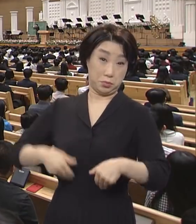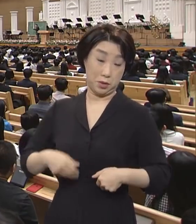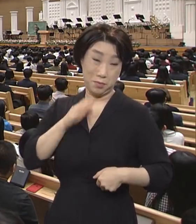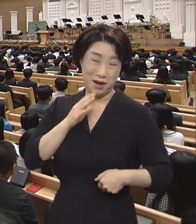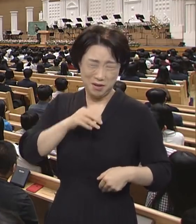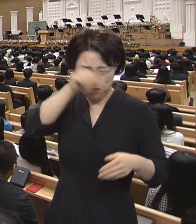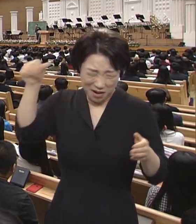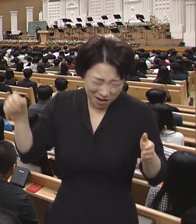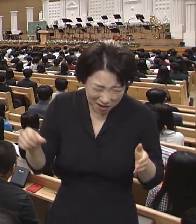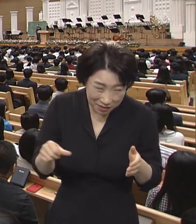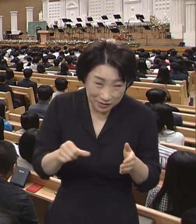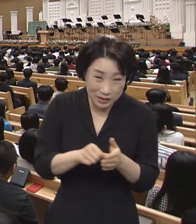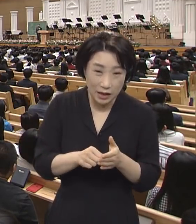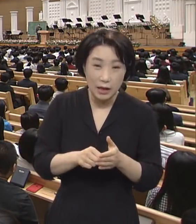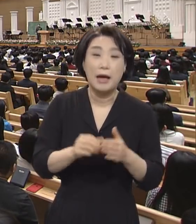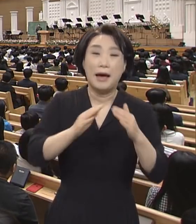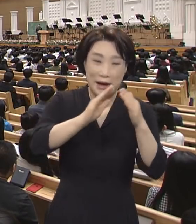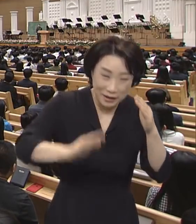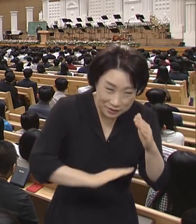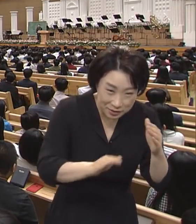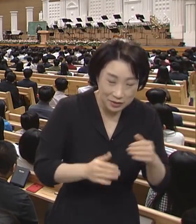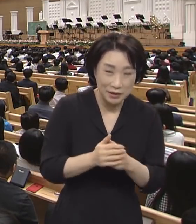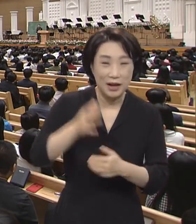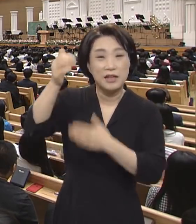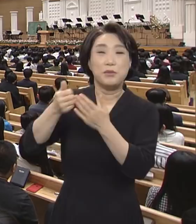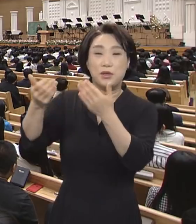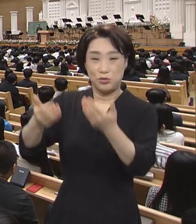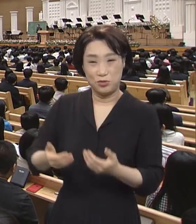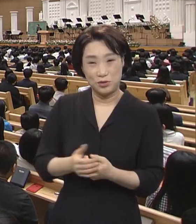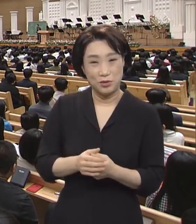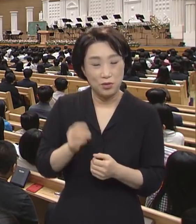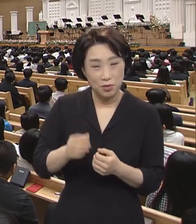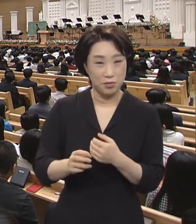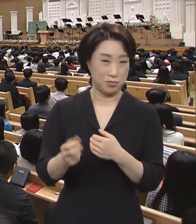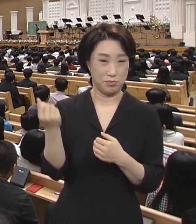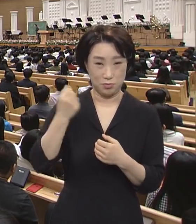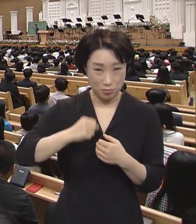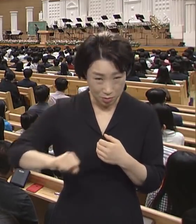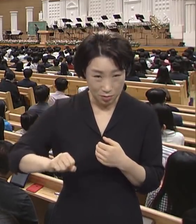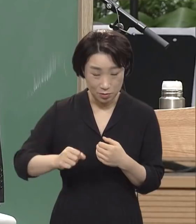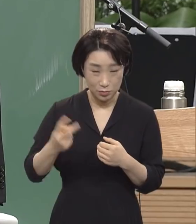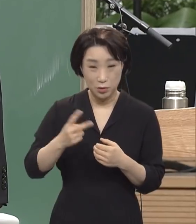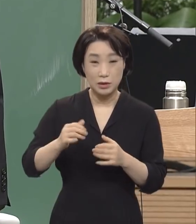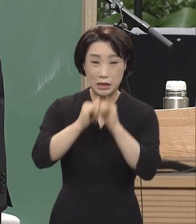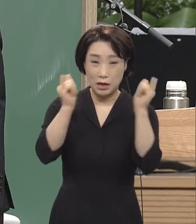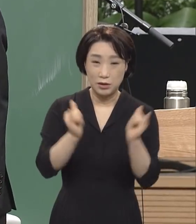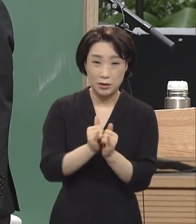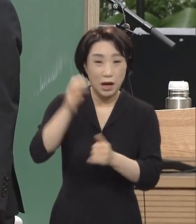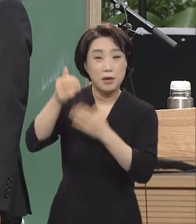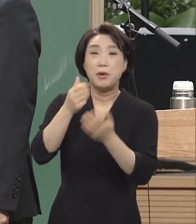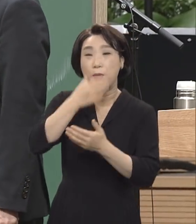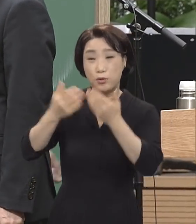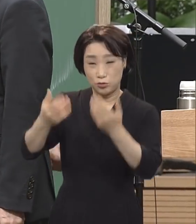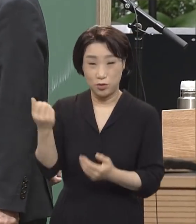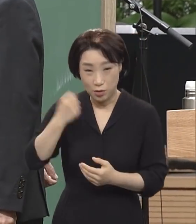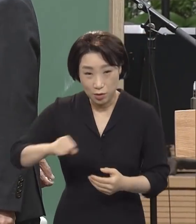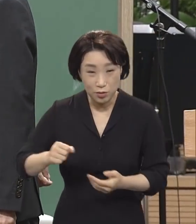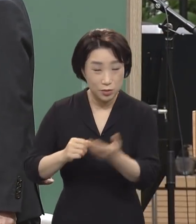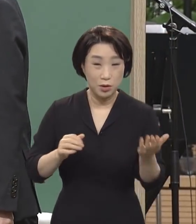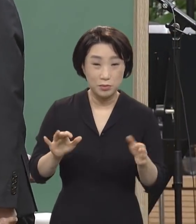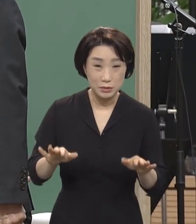평생의 가정에서도 하나님이 주신 법을 어겼고 사회에서도 어겼고 우리는